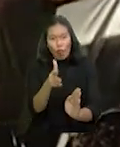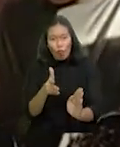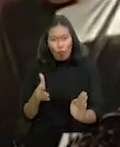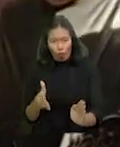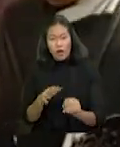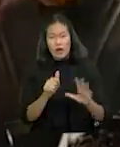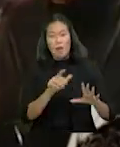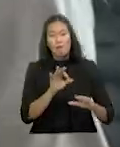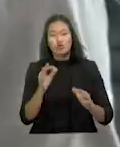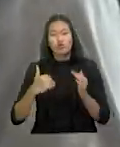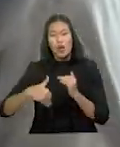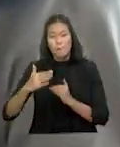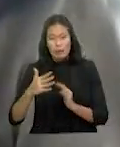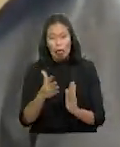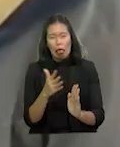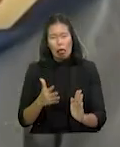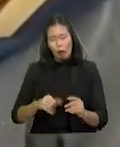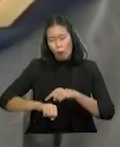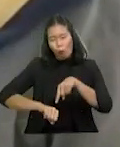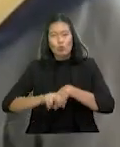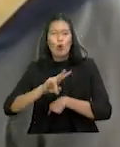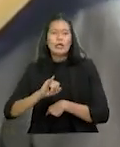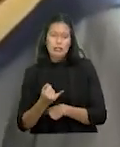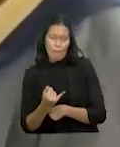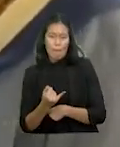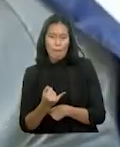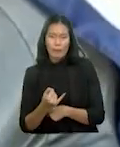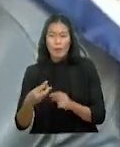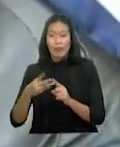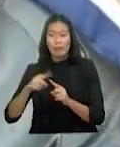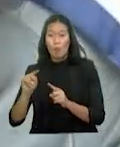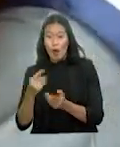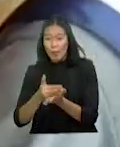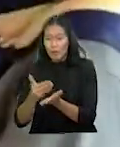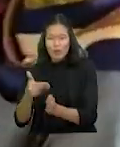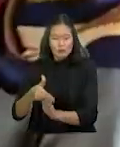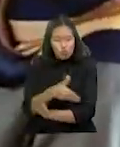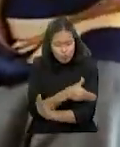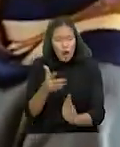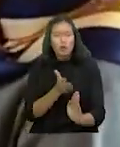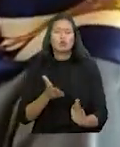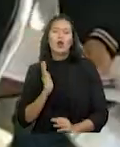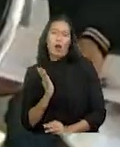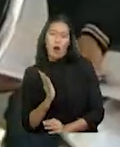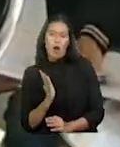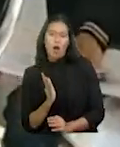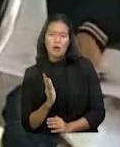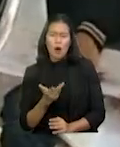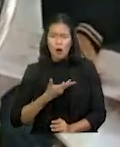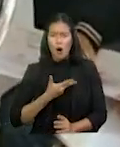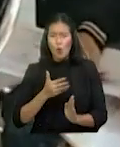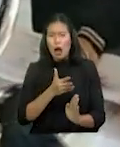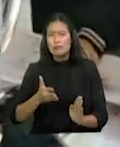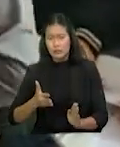600 warga penerima BLT antre dua jam sebelum pembagian BLT dimulai warga rela antre untuk mendapatkan pencairan